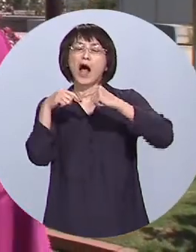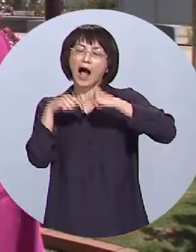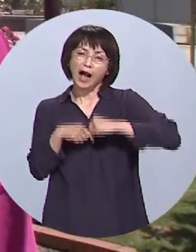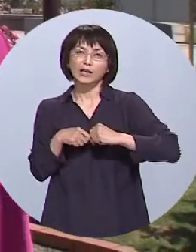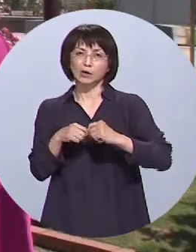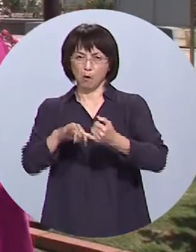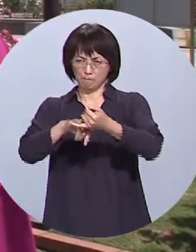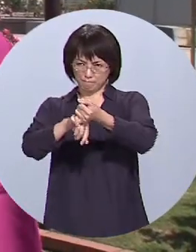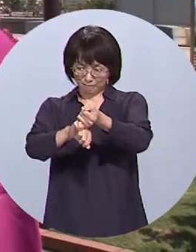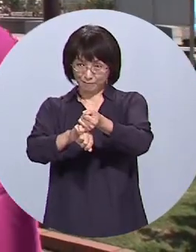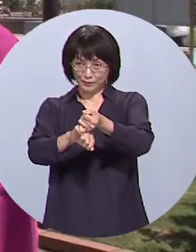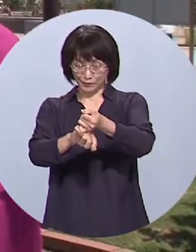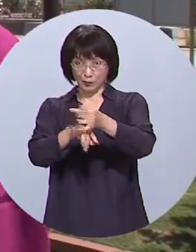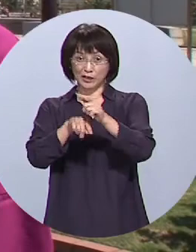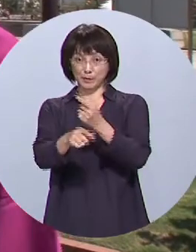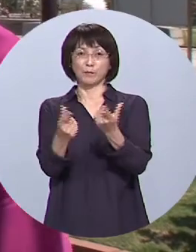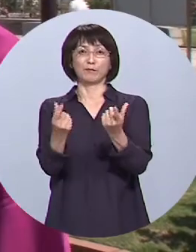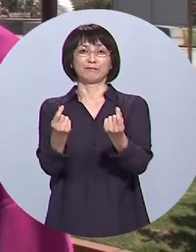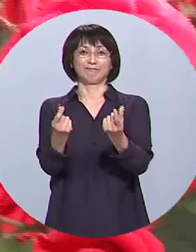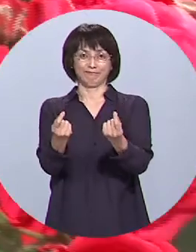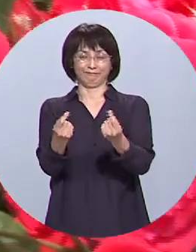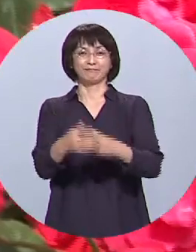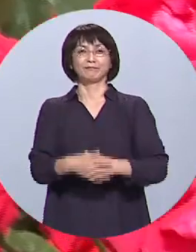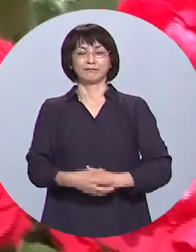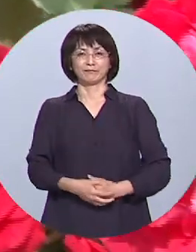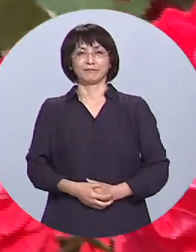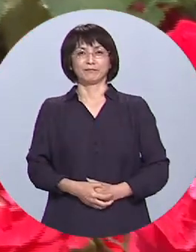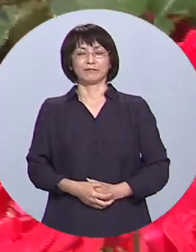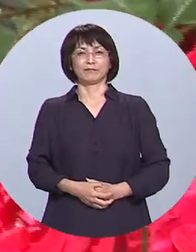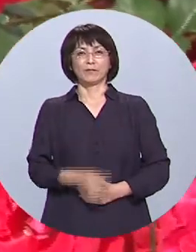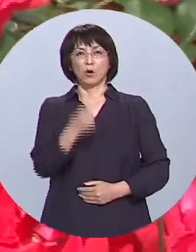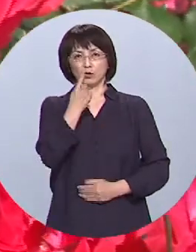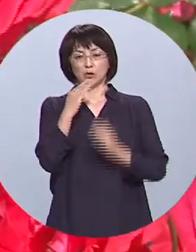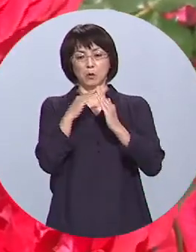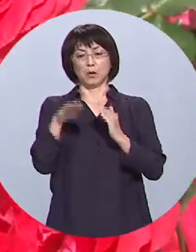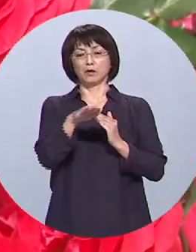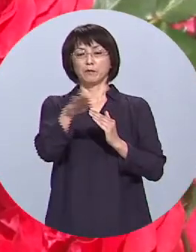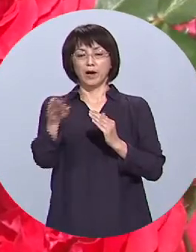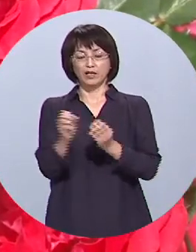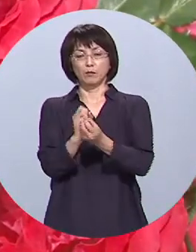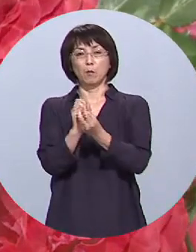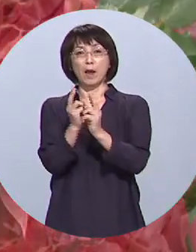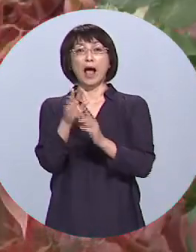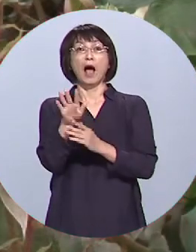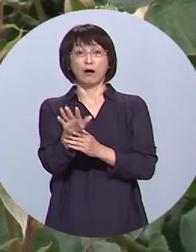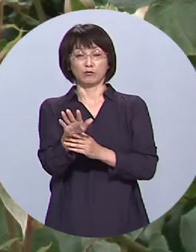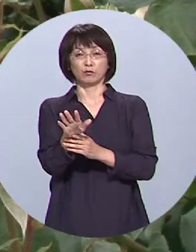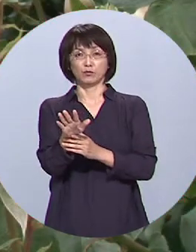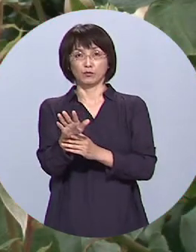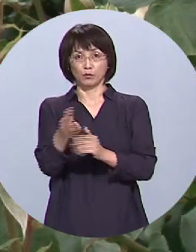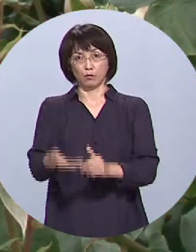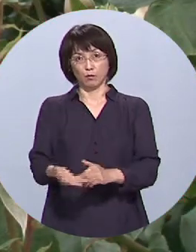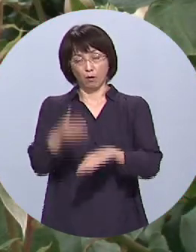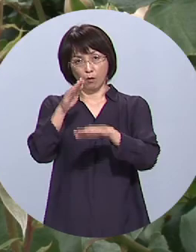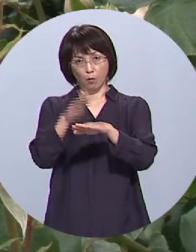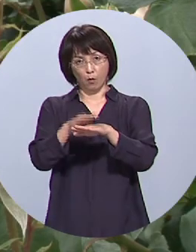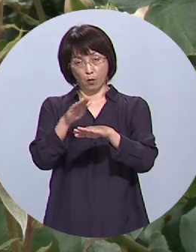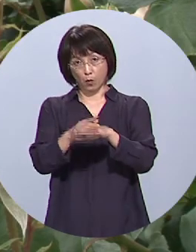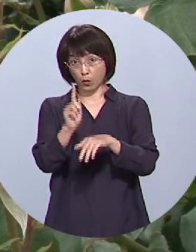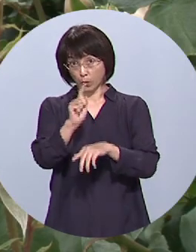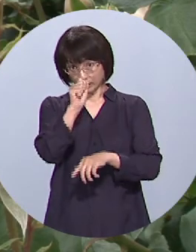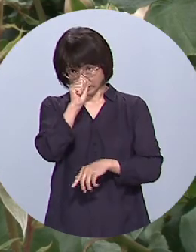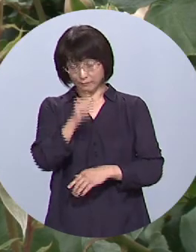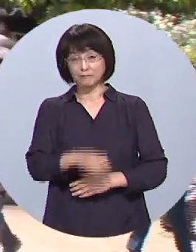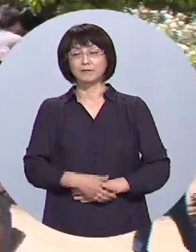ですね。 そうですね、は い、すごい素敵ですね。うちのお庭にもバラがあるんですけど、はい、どうやったら上手に育てられますか。 は